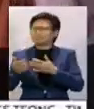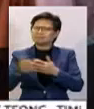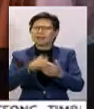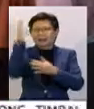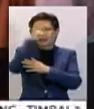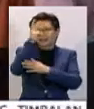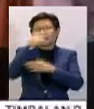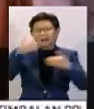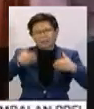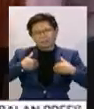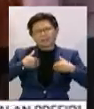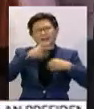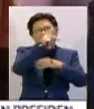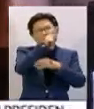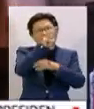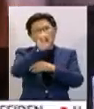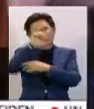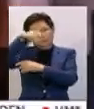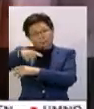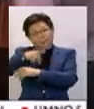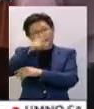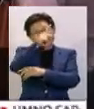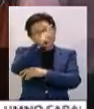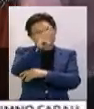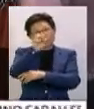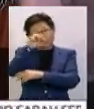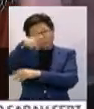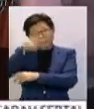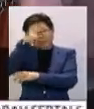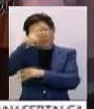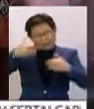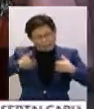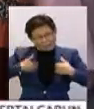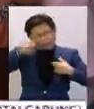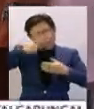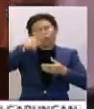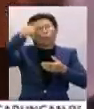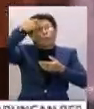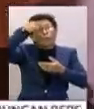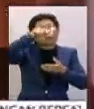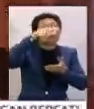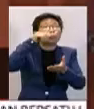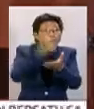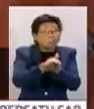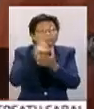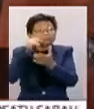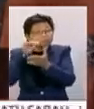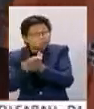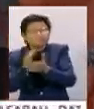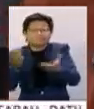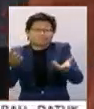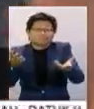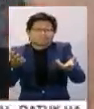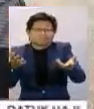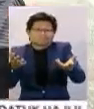kalau kerajaan mengadakan KWSB kan untuk suruh rumah. Seluruh ini pun